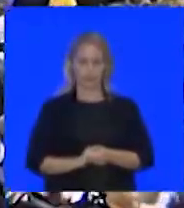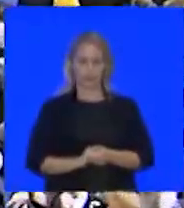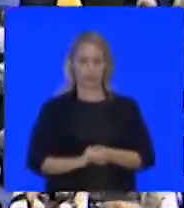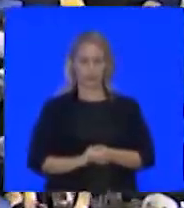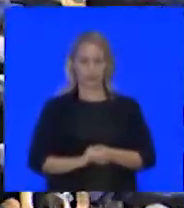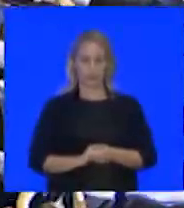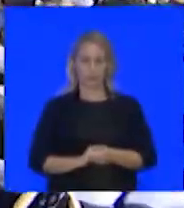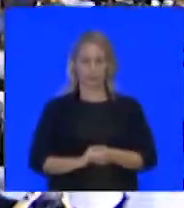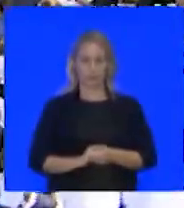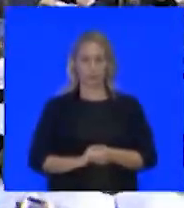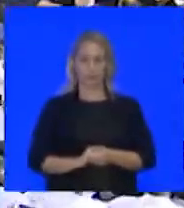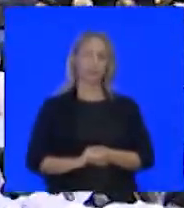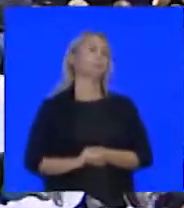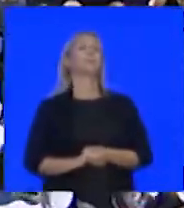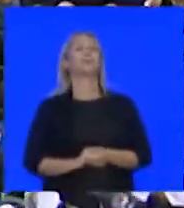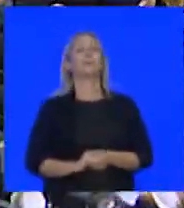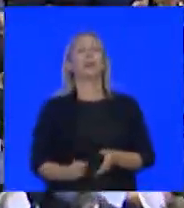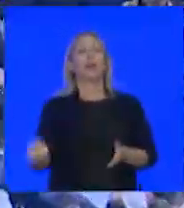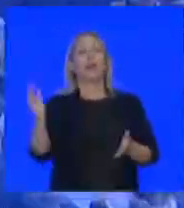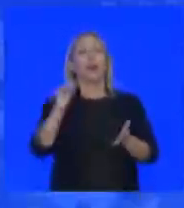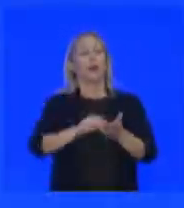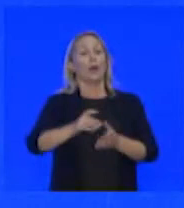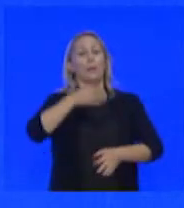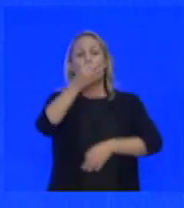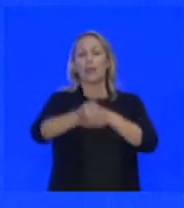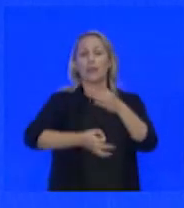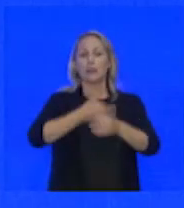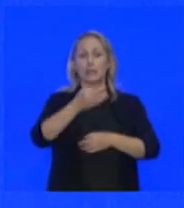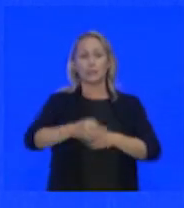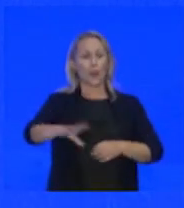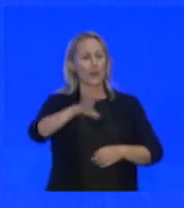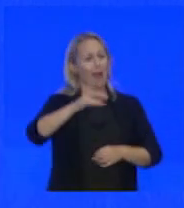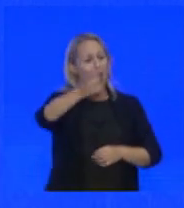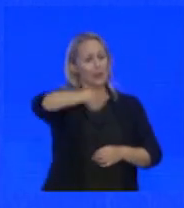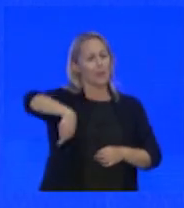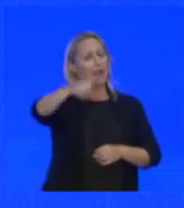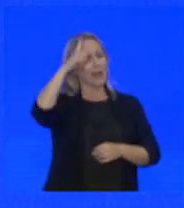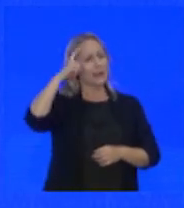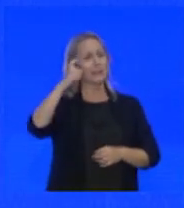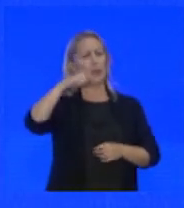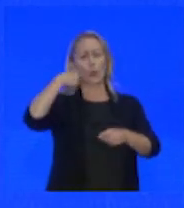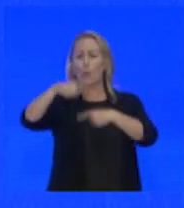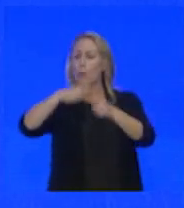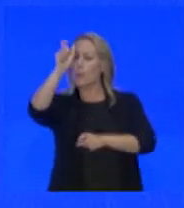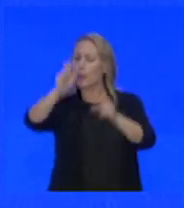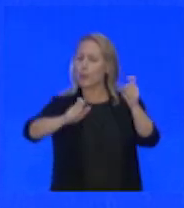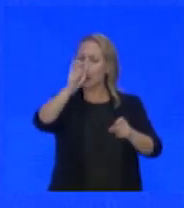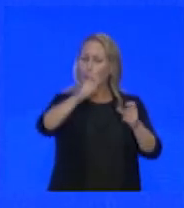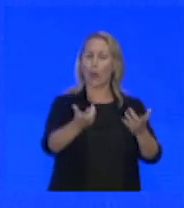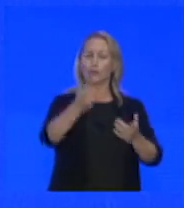Η κατάσταση της χώρας δεν επιτρέπει άλοθη για νέες αδράνειες. Άλλωστε, οι πολίτες ξέρουν καλά ποιοι και πόσο πλήγωσαν τη